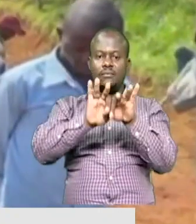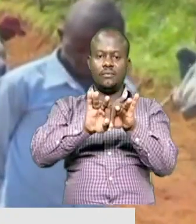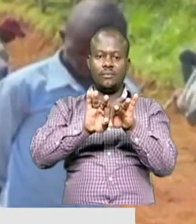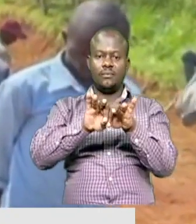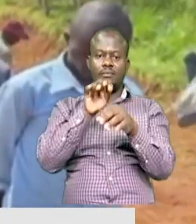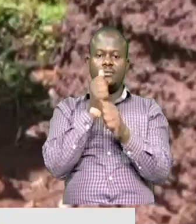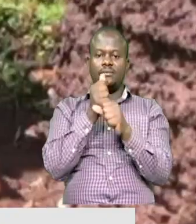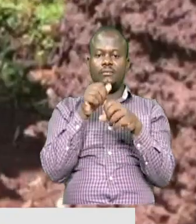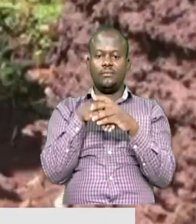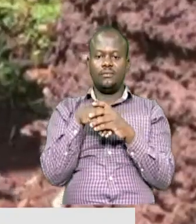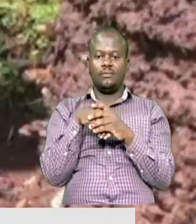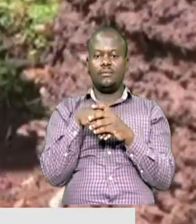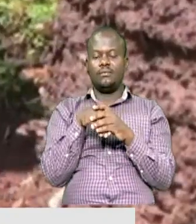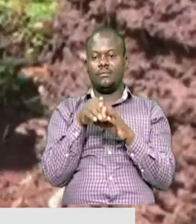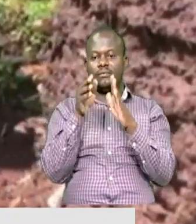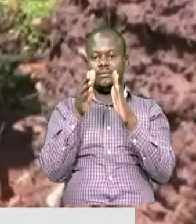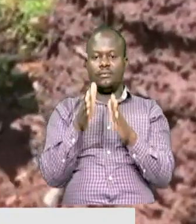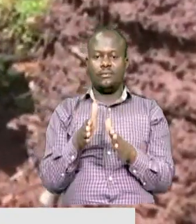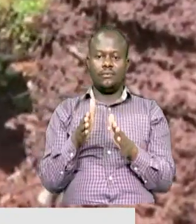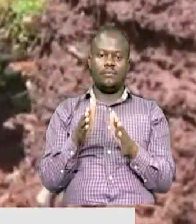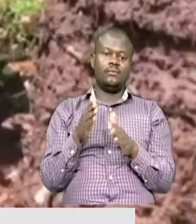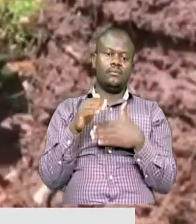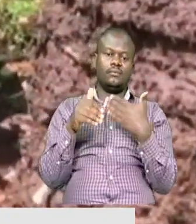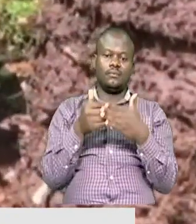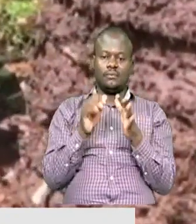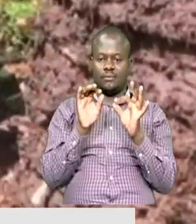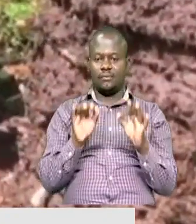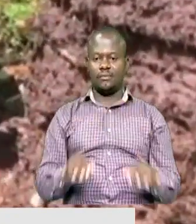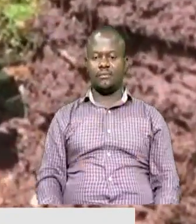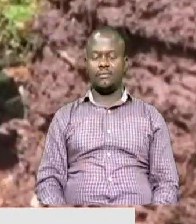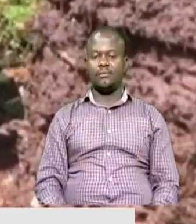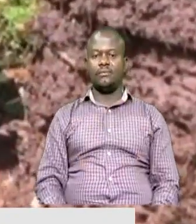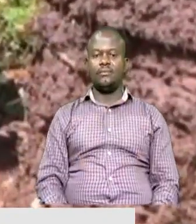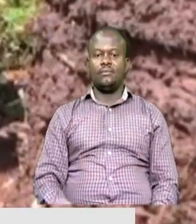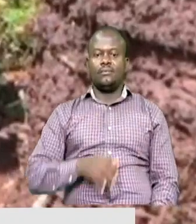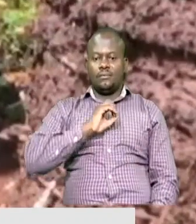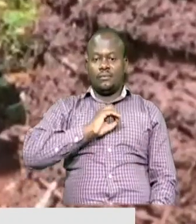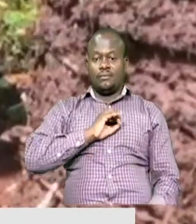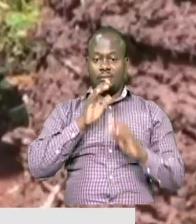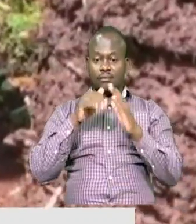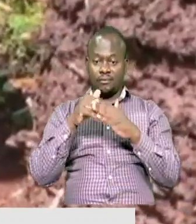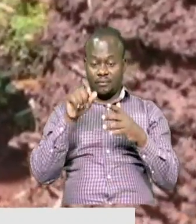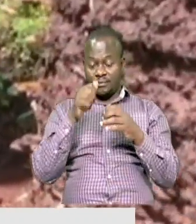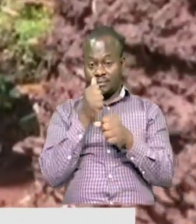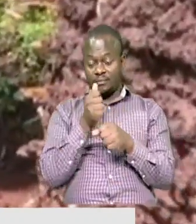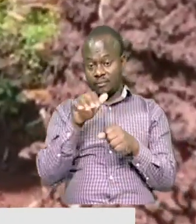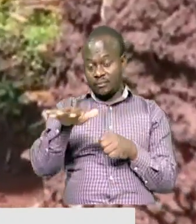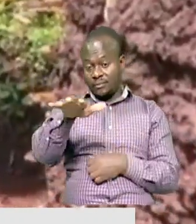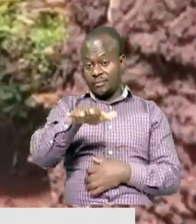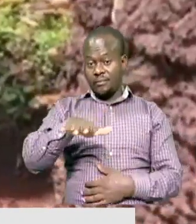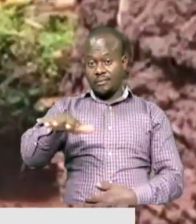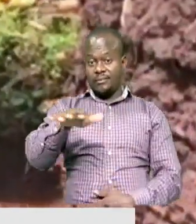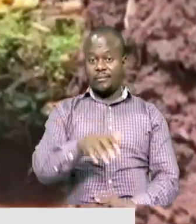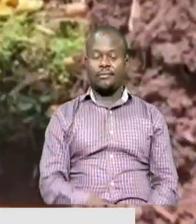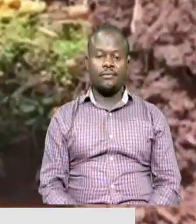hakorwa n'umuganda nyine kugira ngo abashe kusa neza banyiriye amasambu bari he ubundi ni wagomba gukora ahangaha